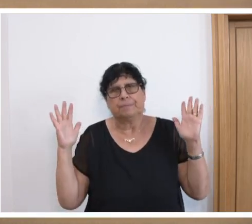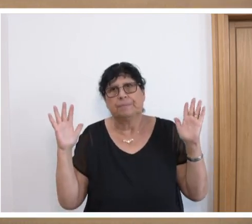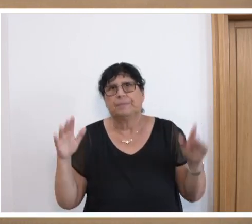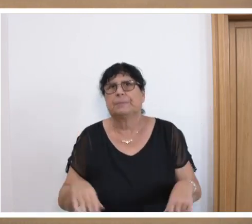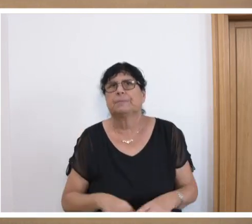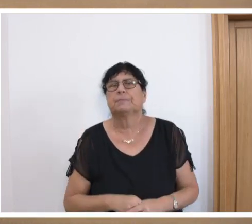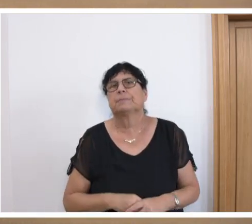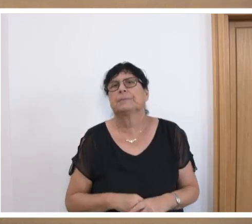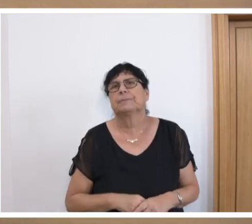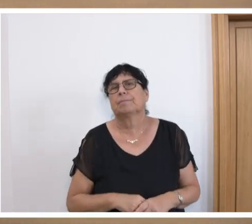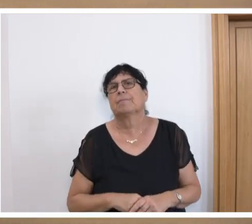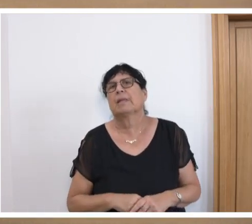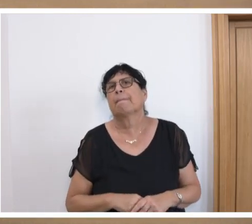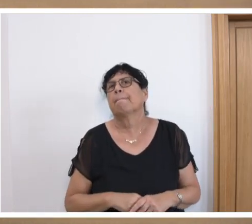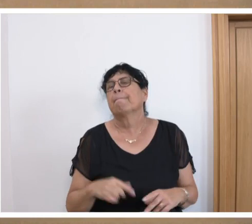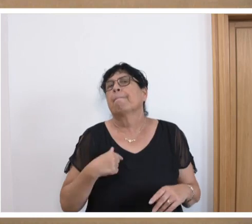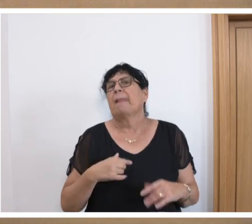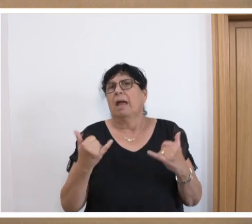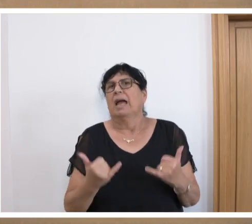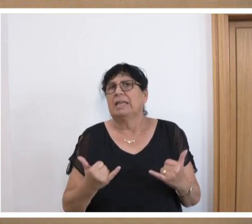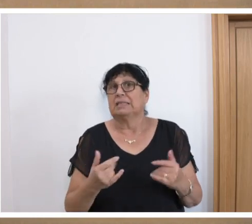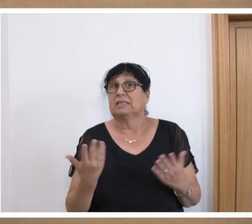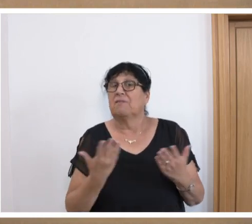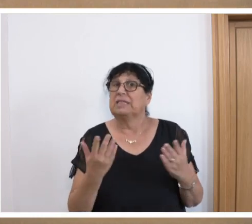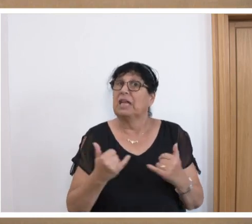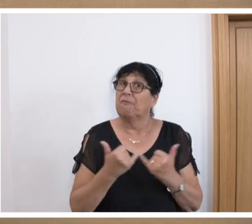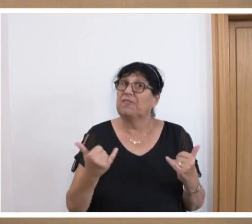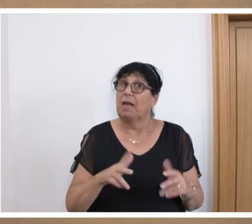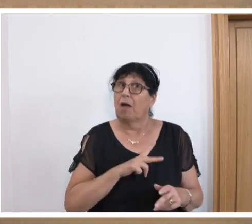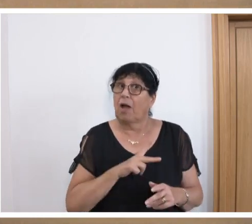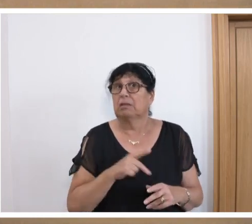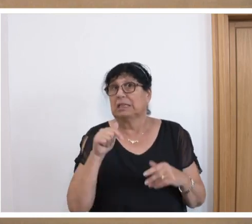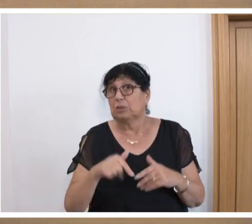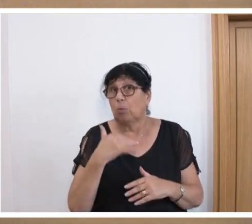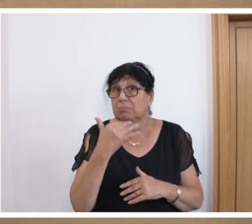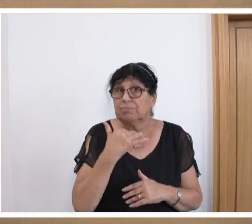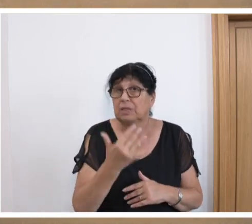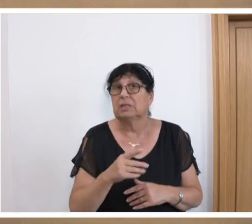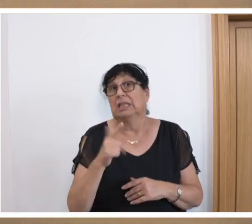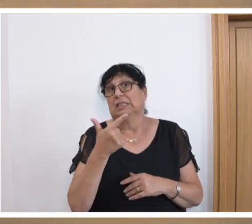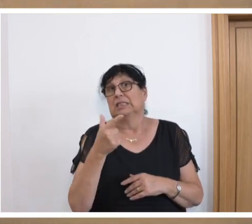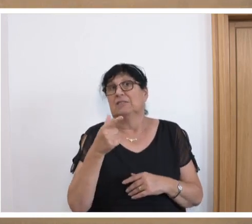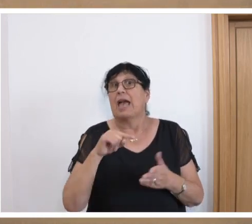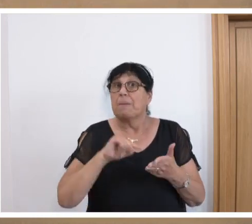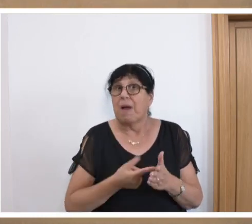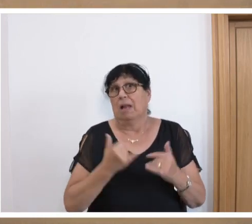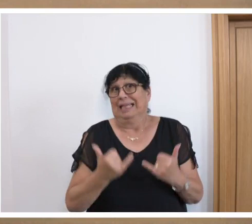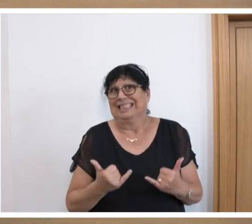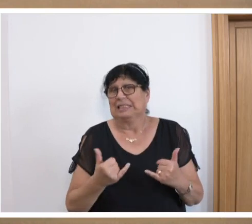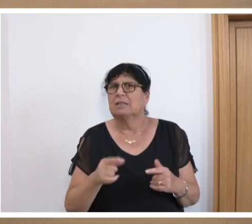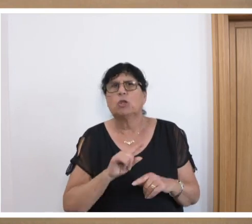Ich komme jetzt zu dem, was wie erwartet so vorgetragen wurde. Zweimal jetzt. Und ich habe es ja noch nicht